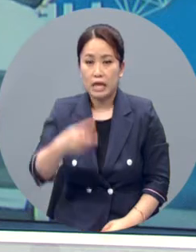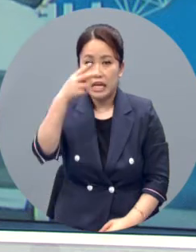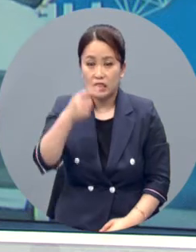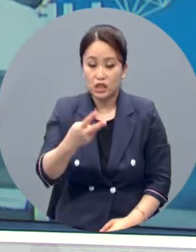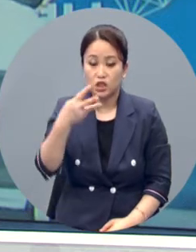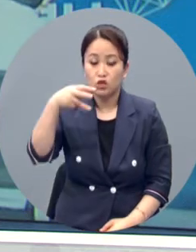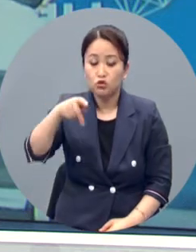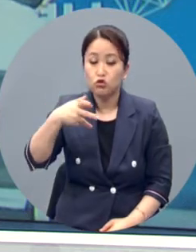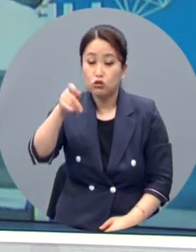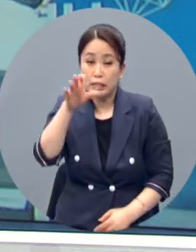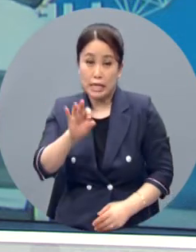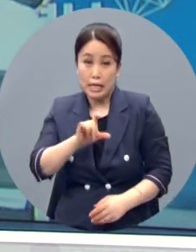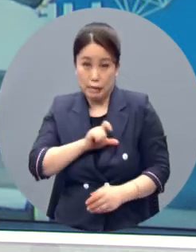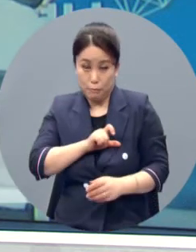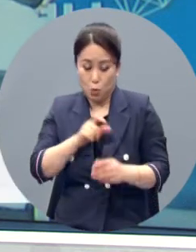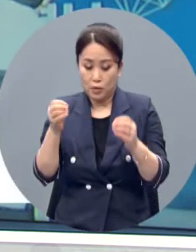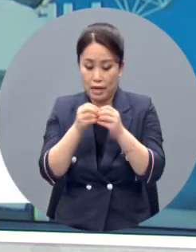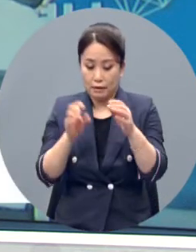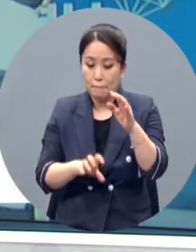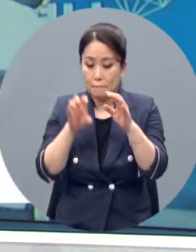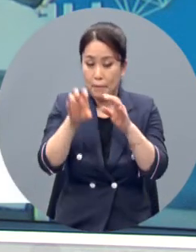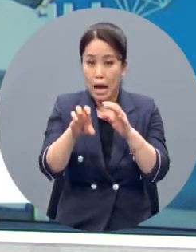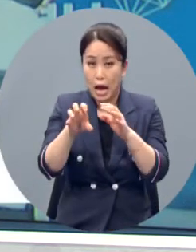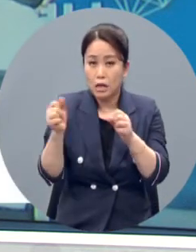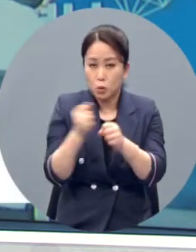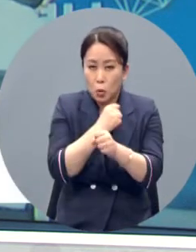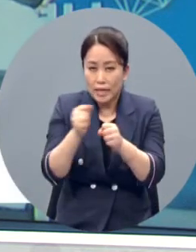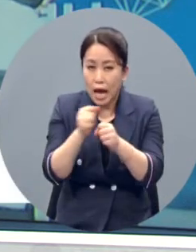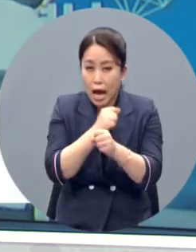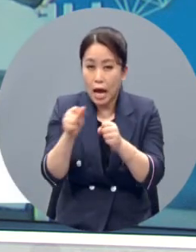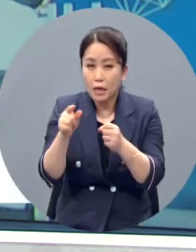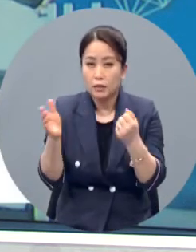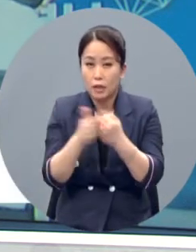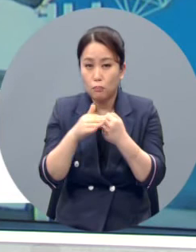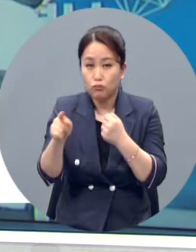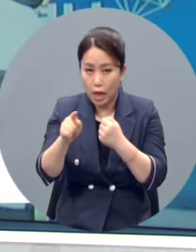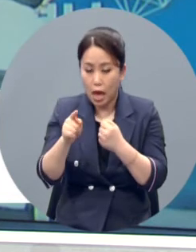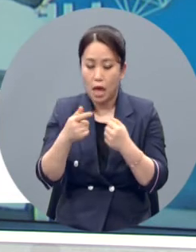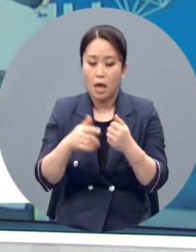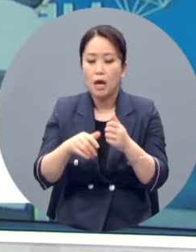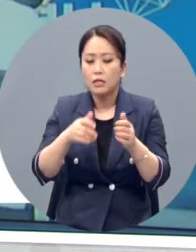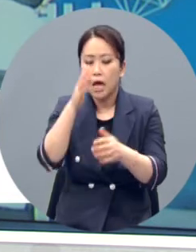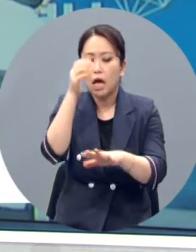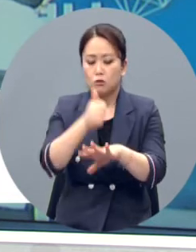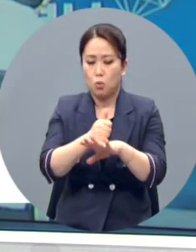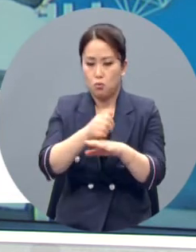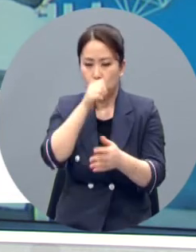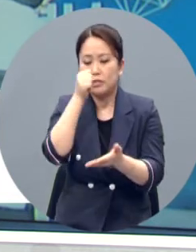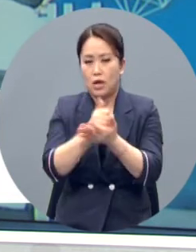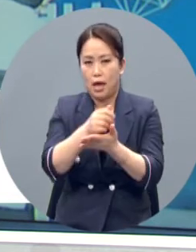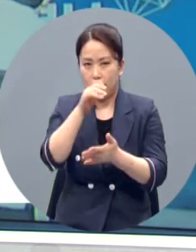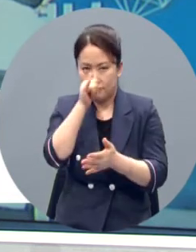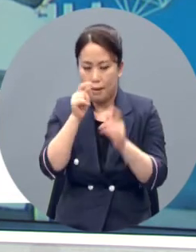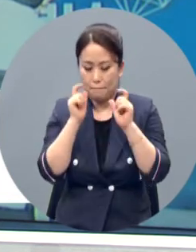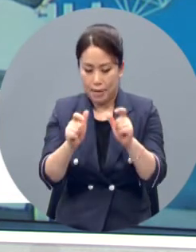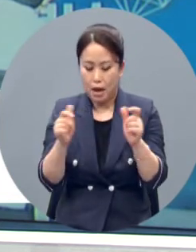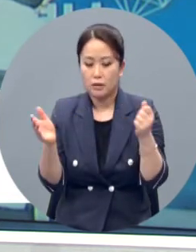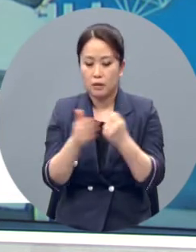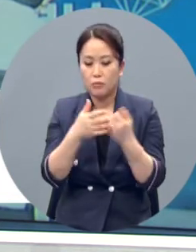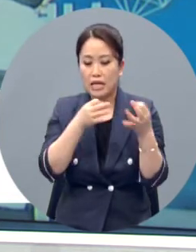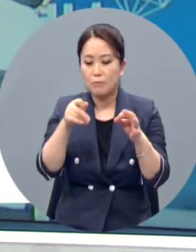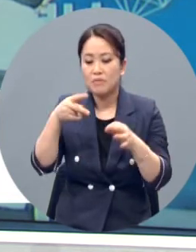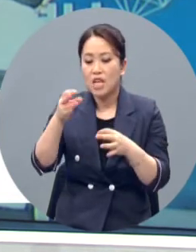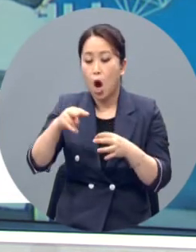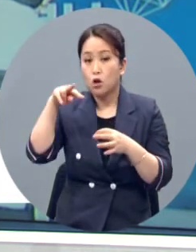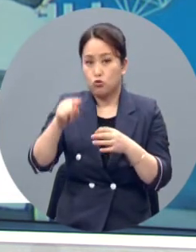루킹 댓글 여론조작 사건 에 대한 대부분의 최종 유죄 판결로 김경수 경남도지사 에 재 사직이 박탈 도 했습니다